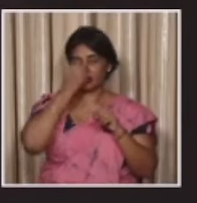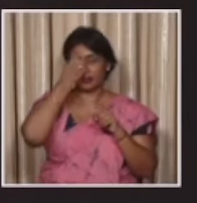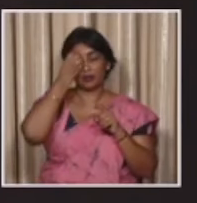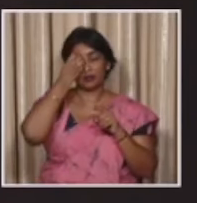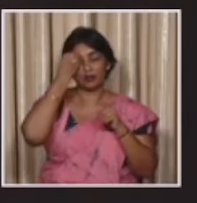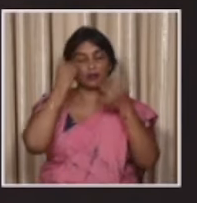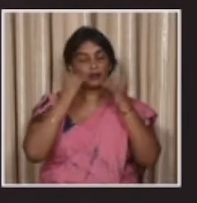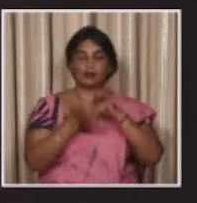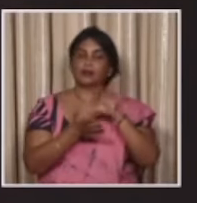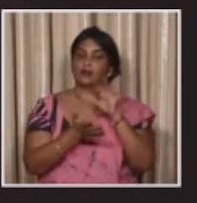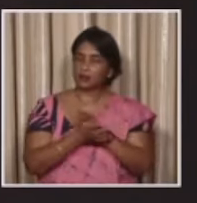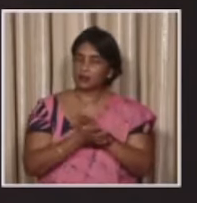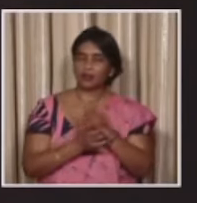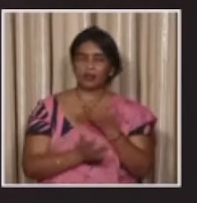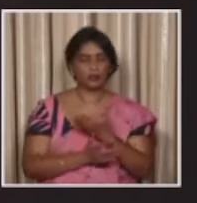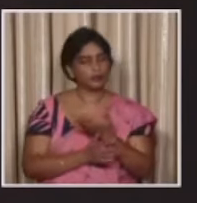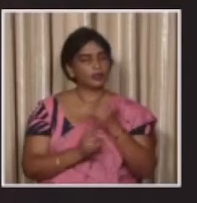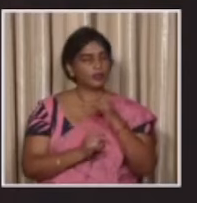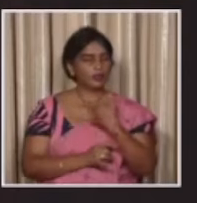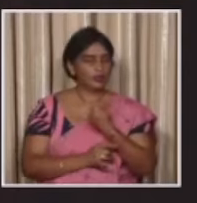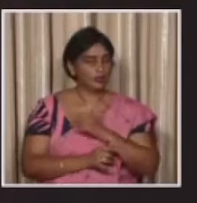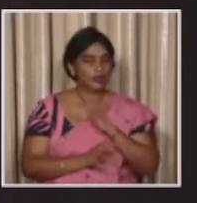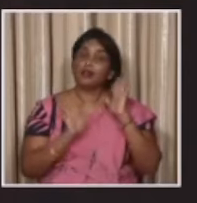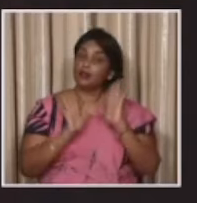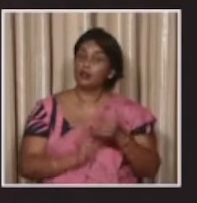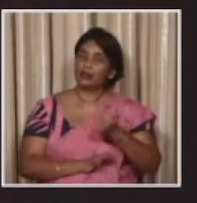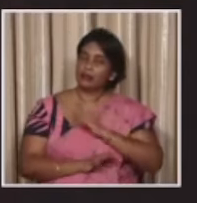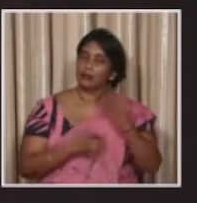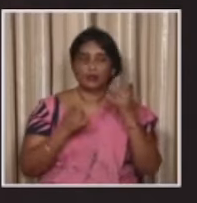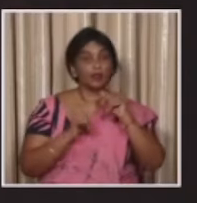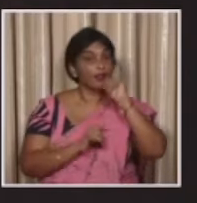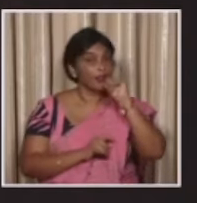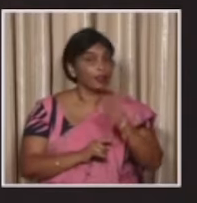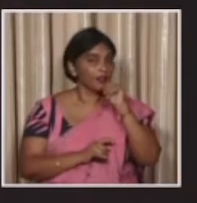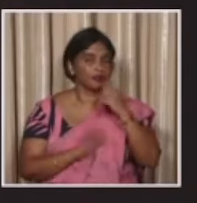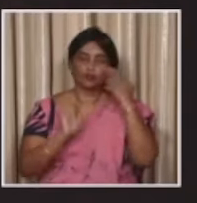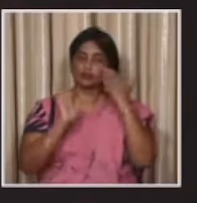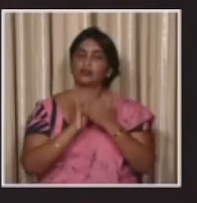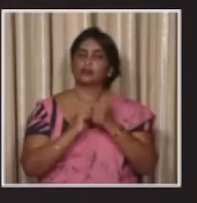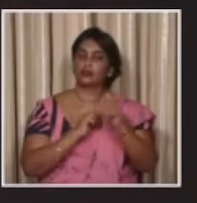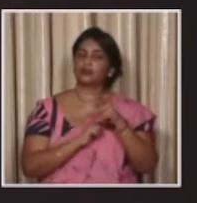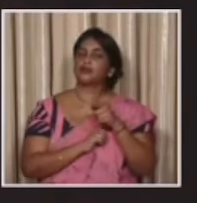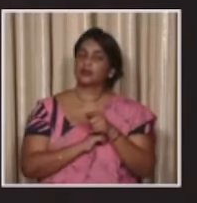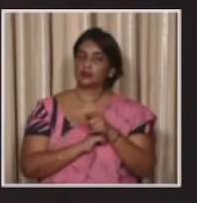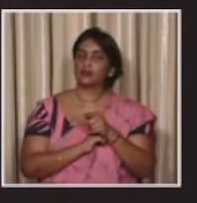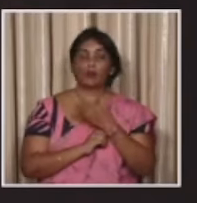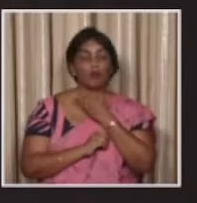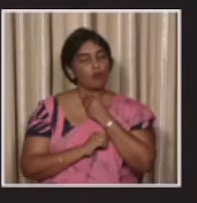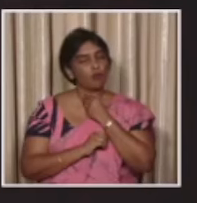සමහර තීරණ හරි අමිහිරි තිත්තයි, නමුත් තිත්ත උනත් සත්‍ය තමයි අපි ක්‍රියාත්මක කරන්න. එහෙම නැතුව